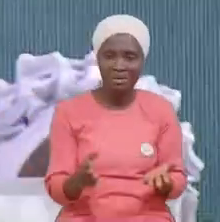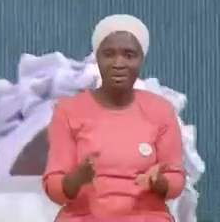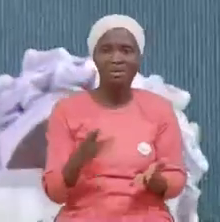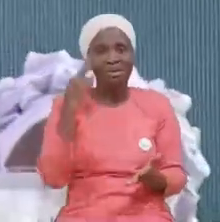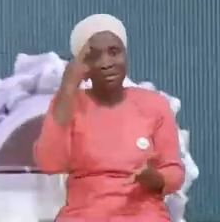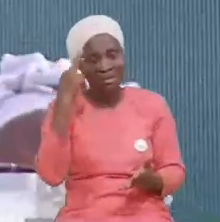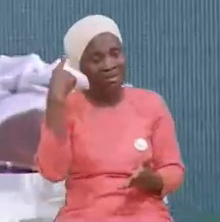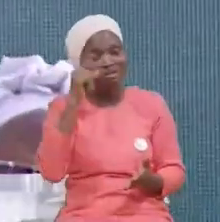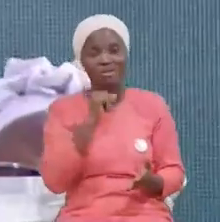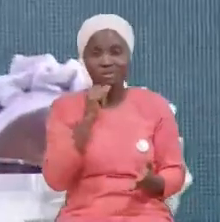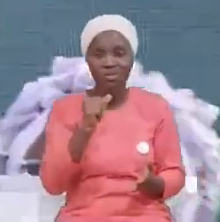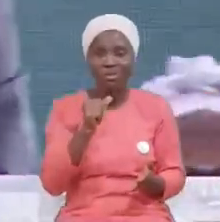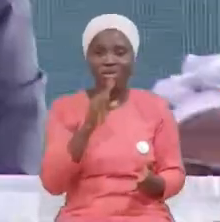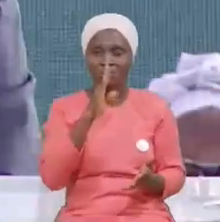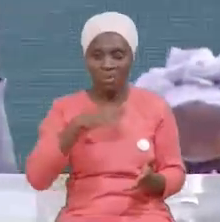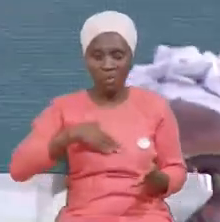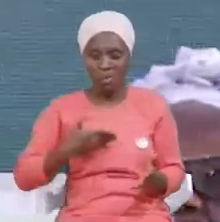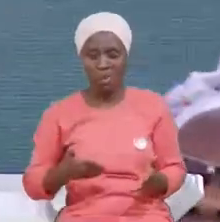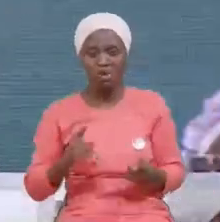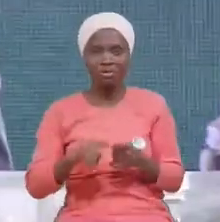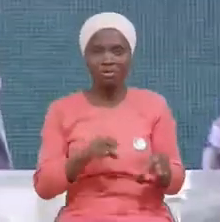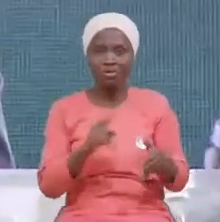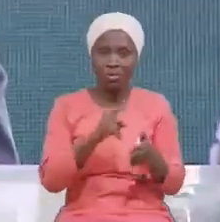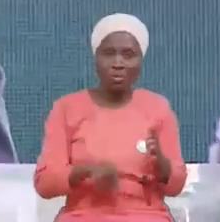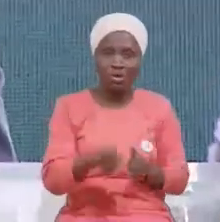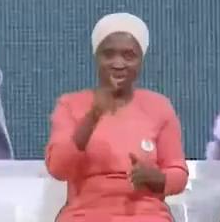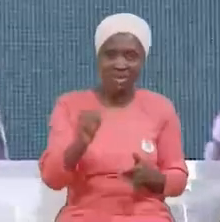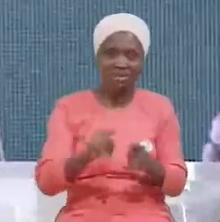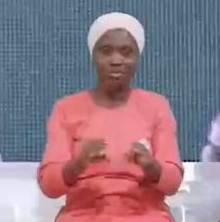Et ils donnent toujours des excuses pour ne pas faire ce qu'ils sont censés faire.